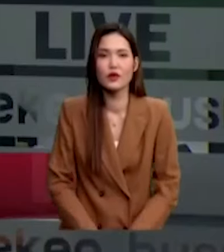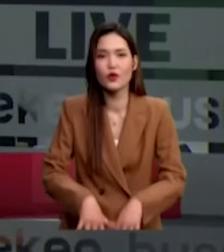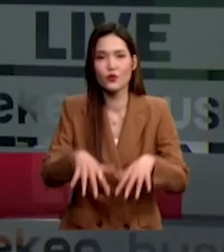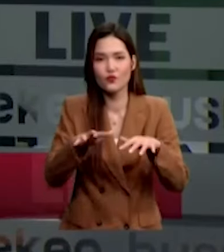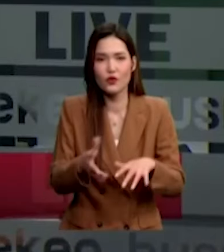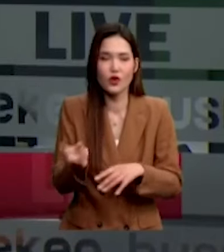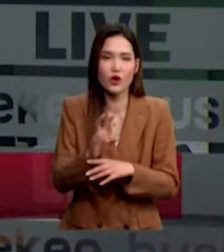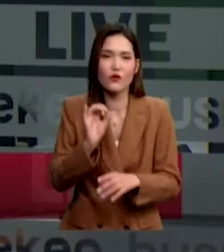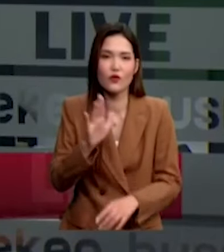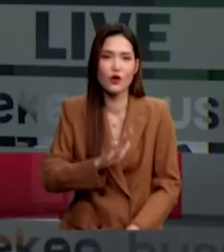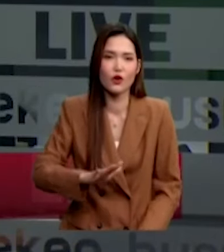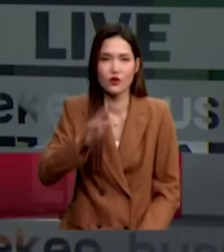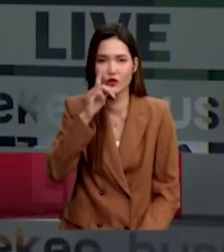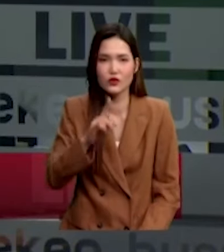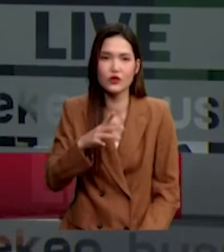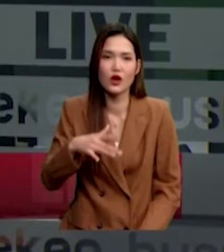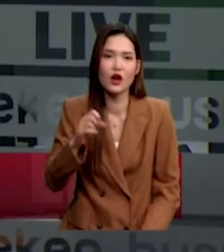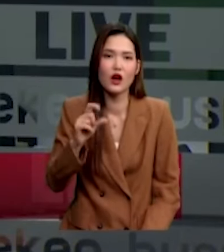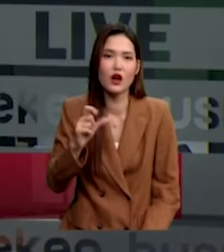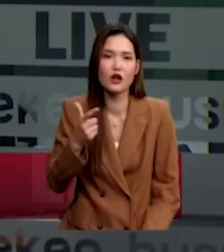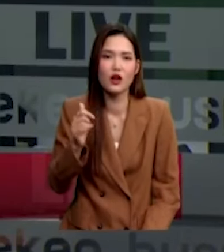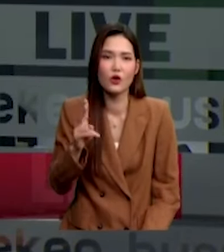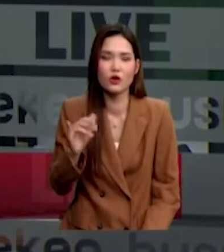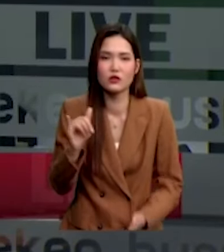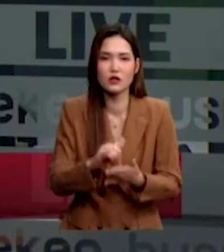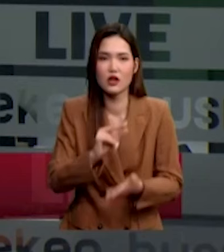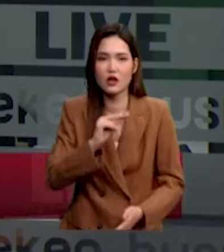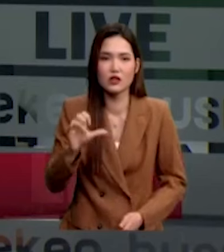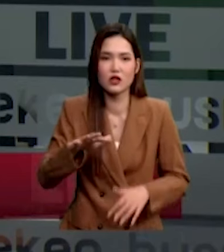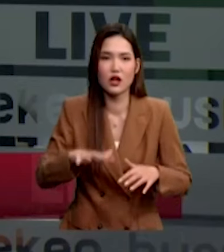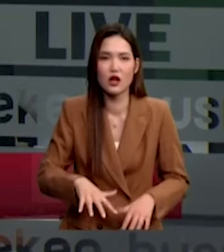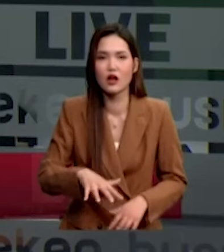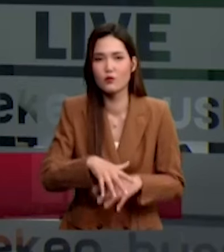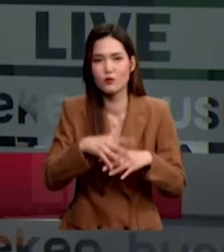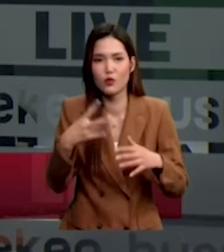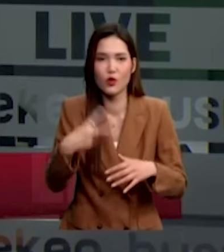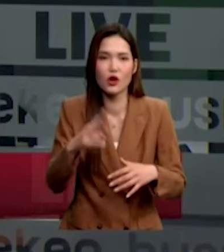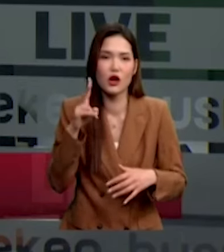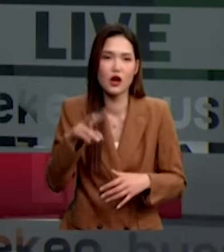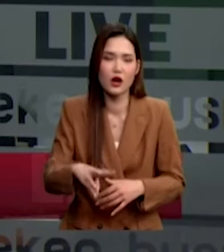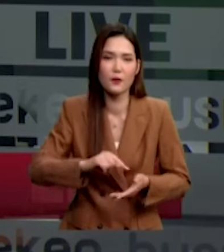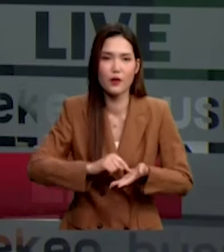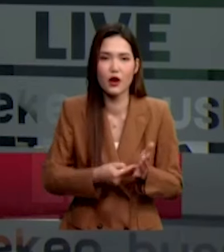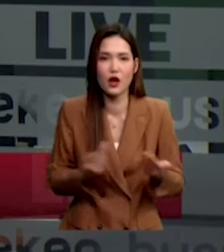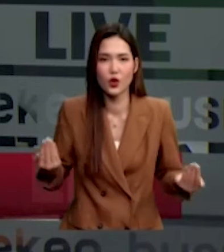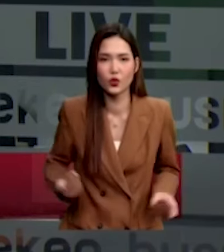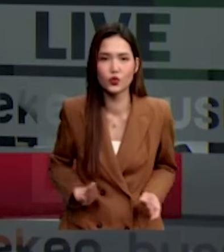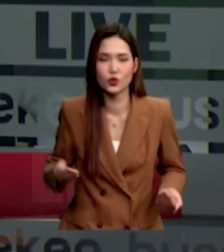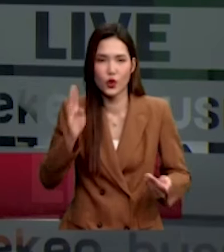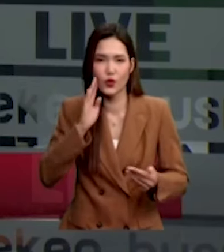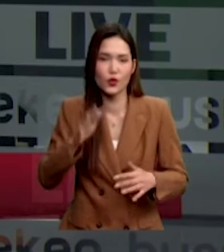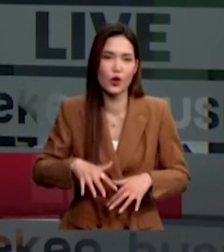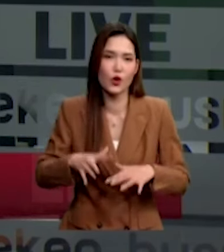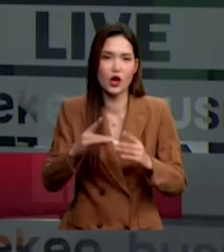Паводки пришли на восток страны. В городе Аягос введен режим ЧС местного масштаба. В 20 километрах от населенного пункта бурный поток